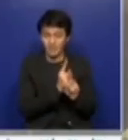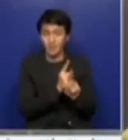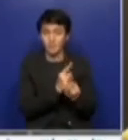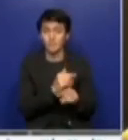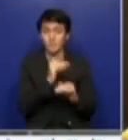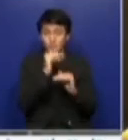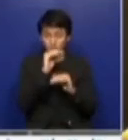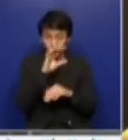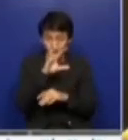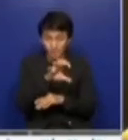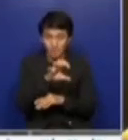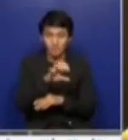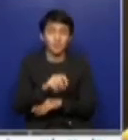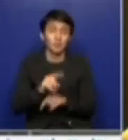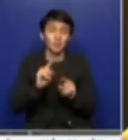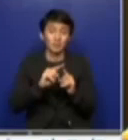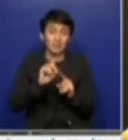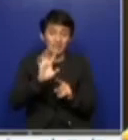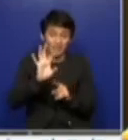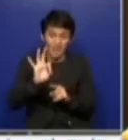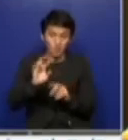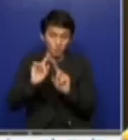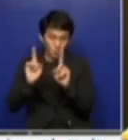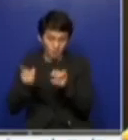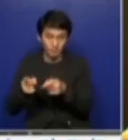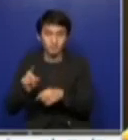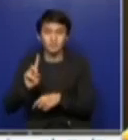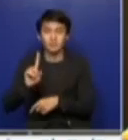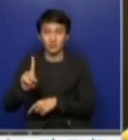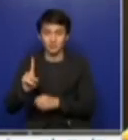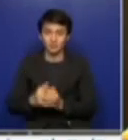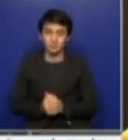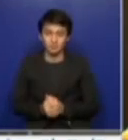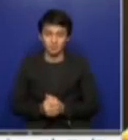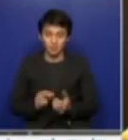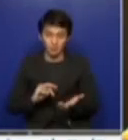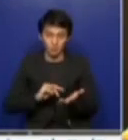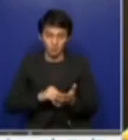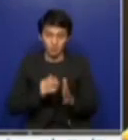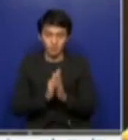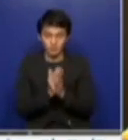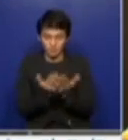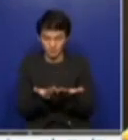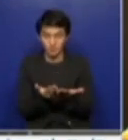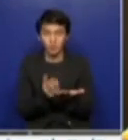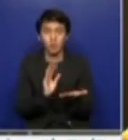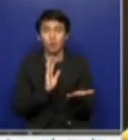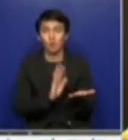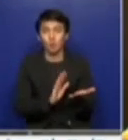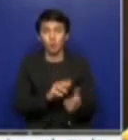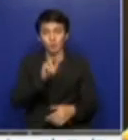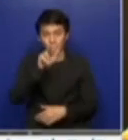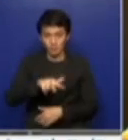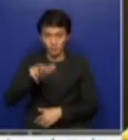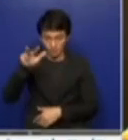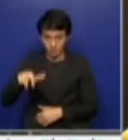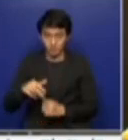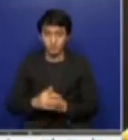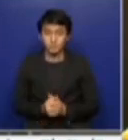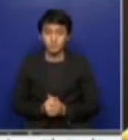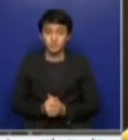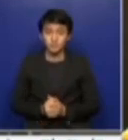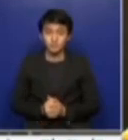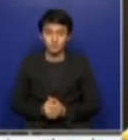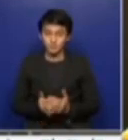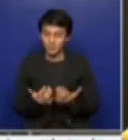งเล็บ1ซึ่งเป็นคัมภีร์ของพรรคและที่เป็นหลักฐานเชิงประ